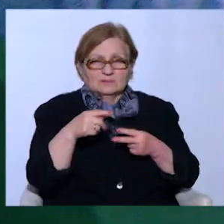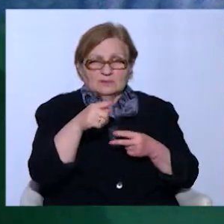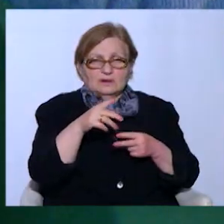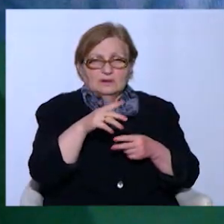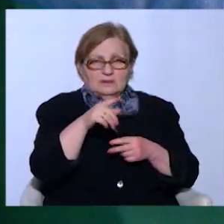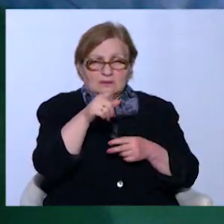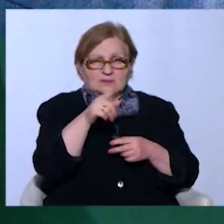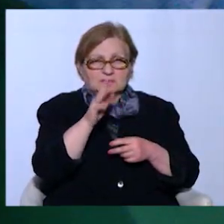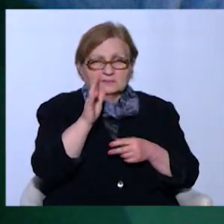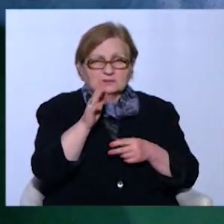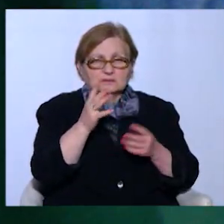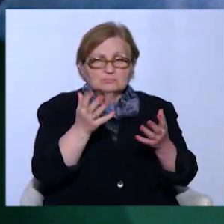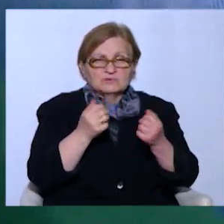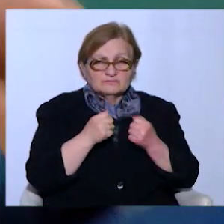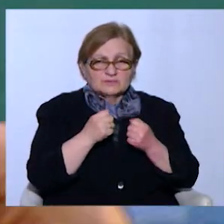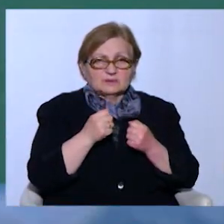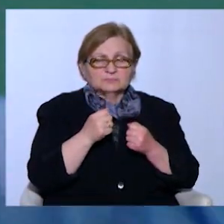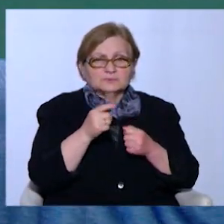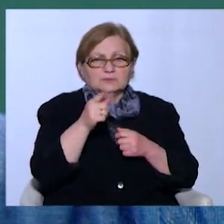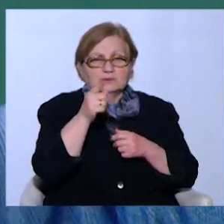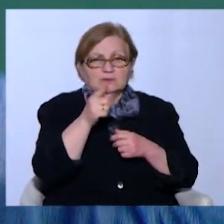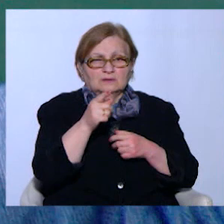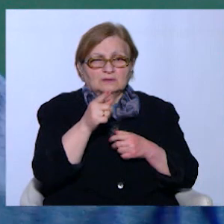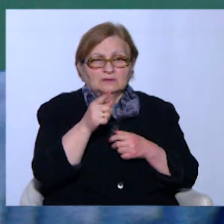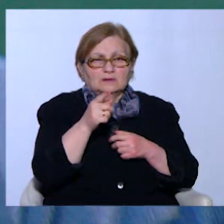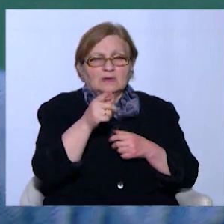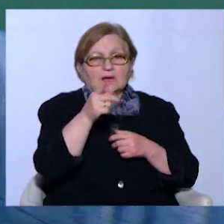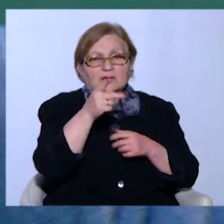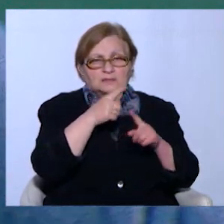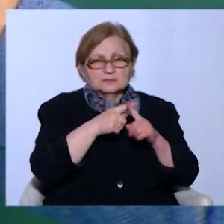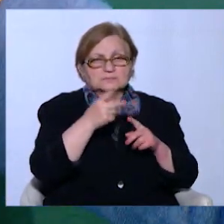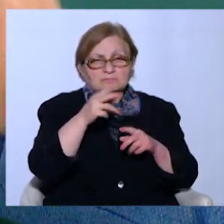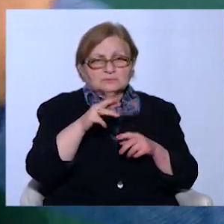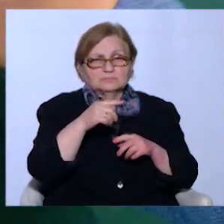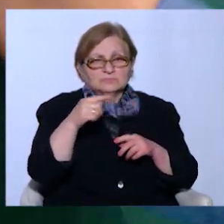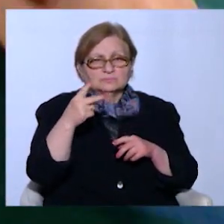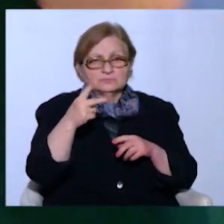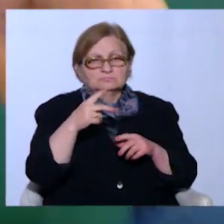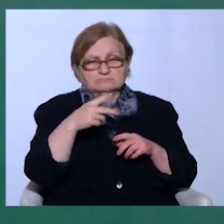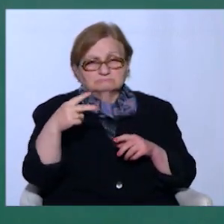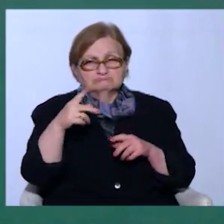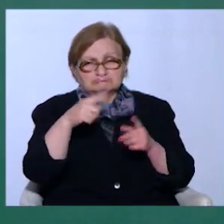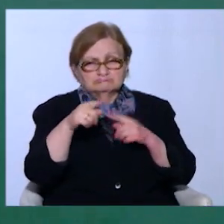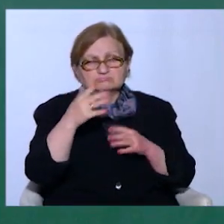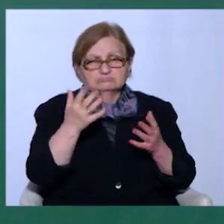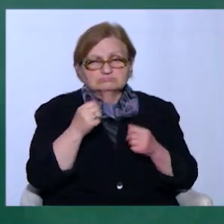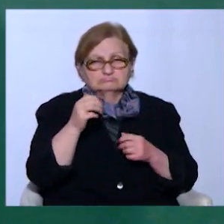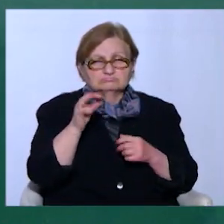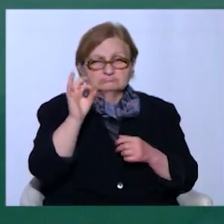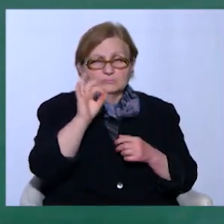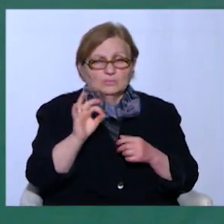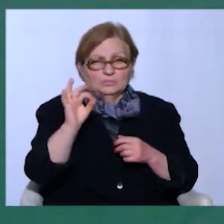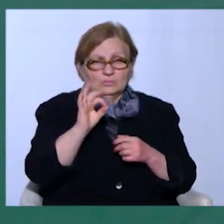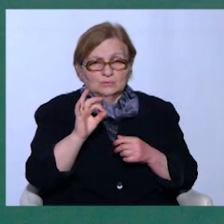ფორმულების გატოლებით მიღებულ კვადრატულ განტოლებას, ანუ x კვადრატ - 2x - b უდრის 0-ს კვადრატულ განტოლებას უნდა